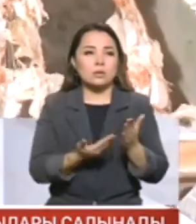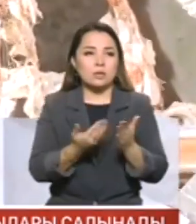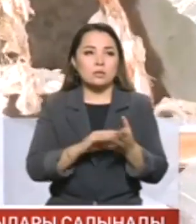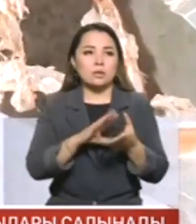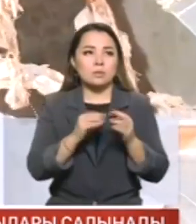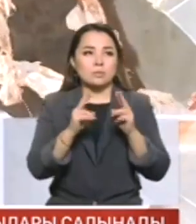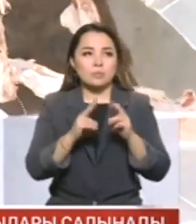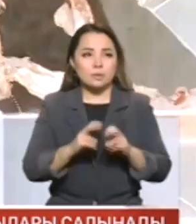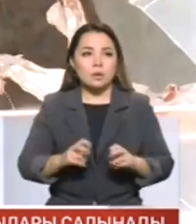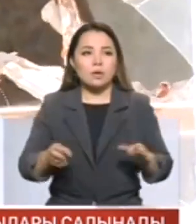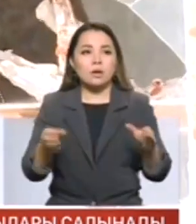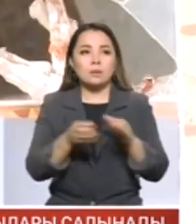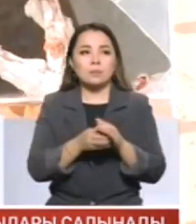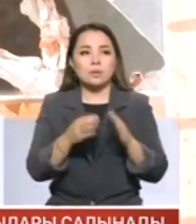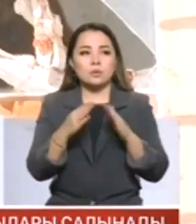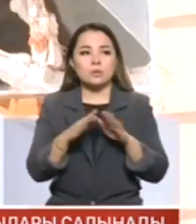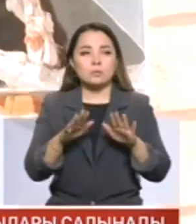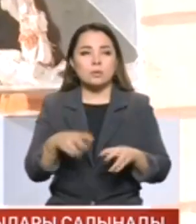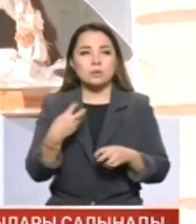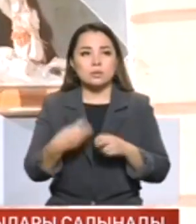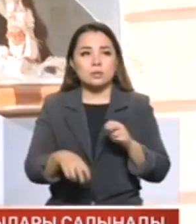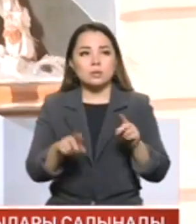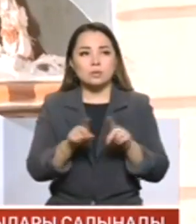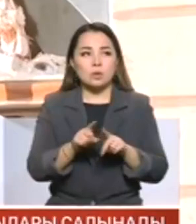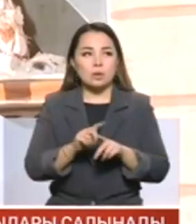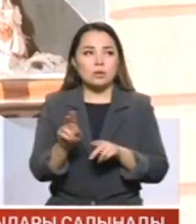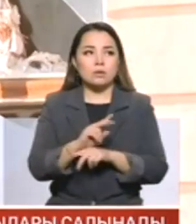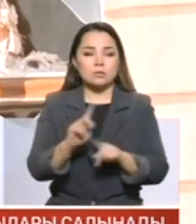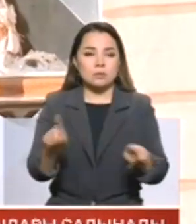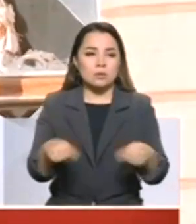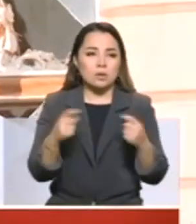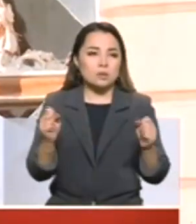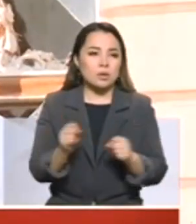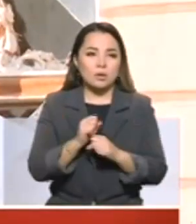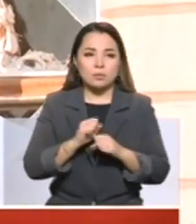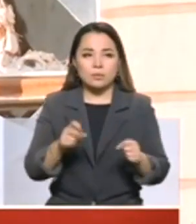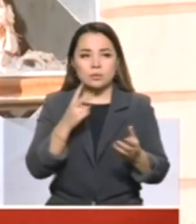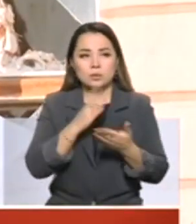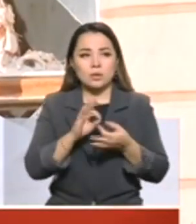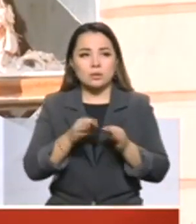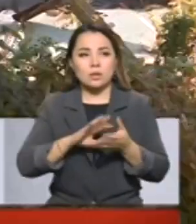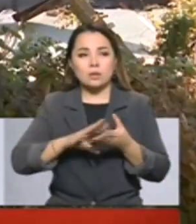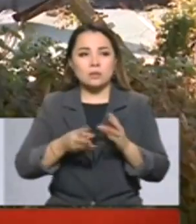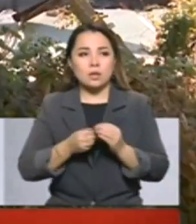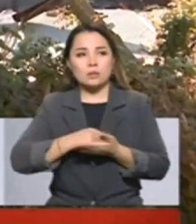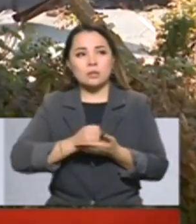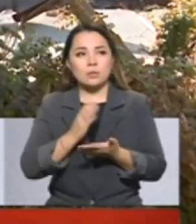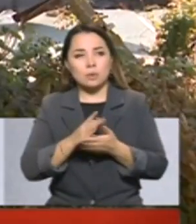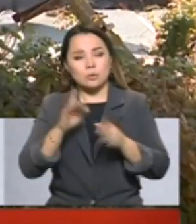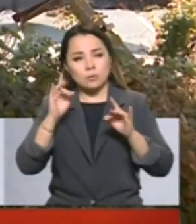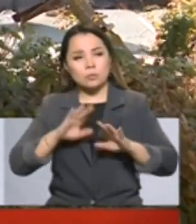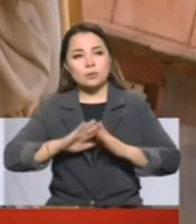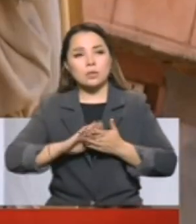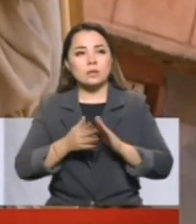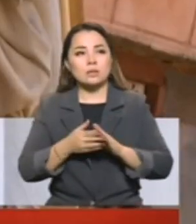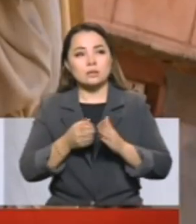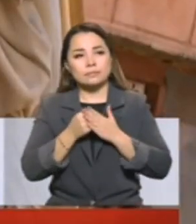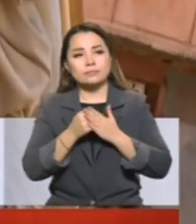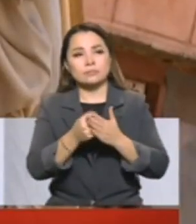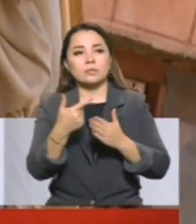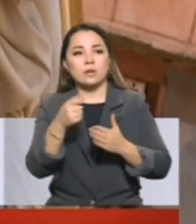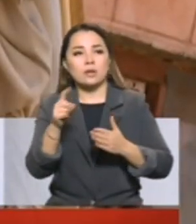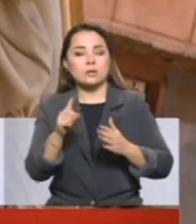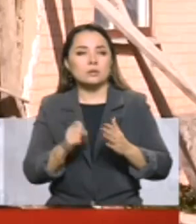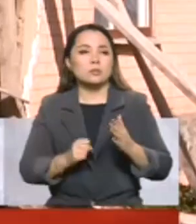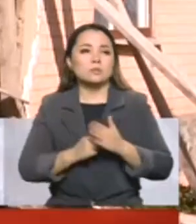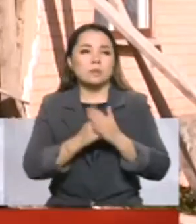жүргізген жеке компания баспананы апатты деп танып, қалыпқа келтіру мүмкін емес деген қорытынды шығарған. Оқыс оқиғаға газ қысымының шамадан тыс жоғары